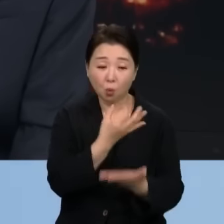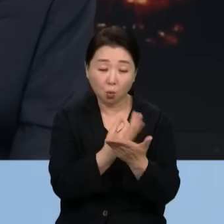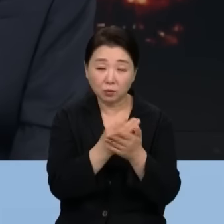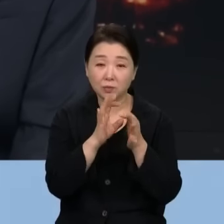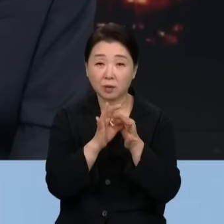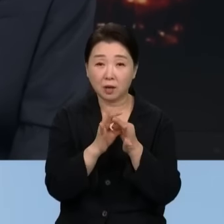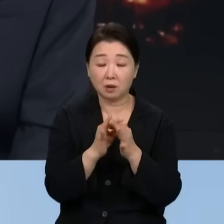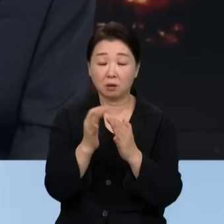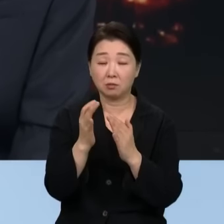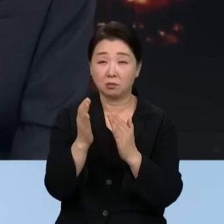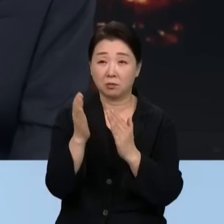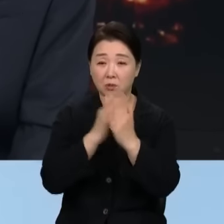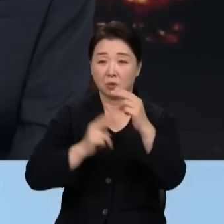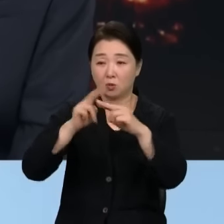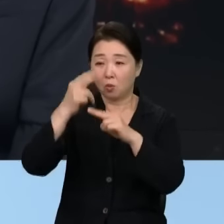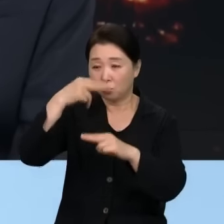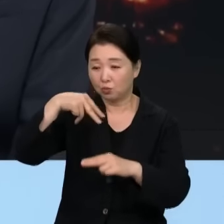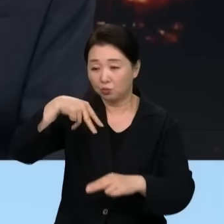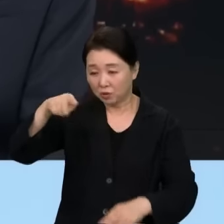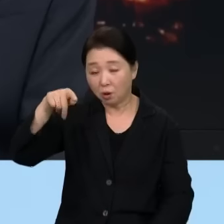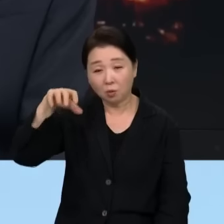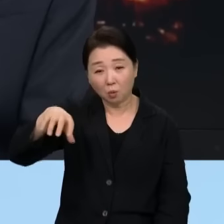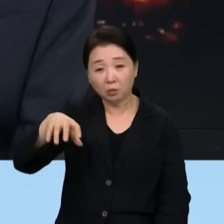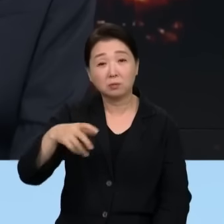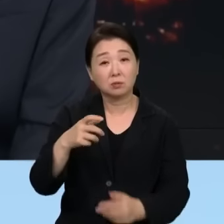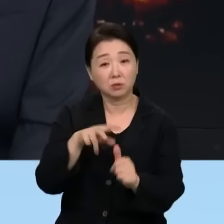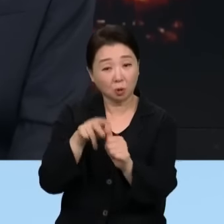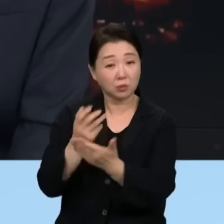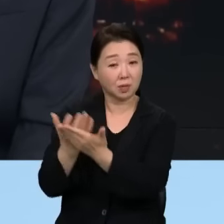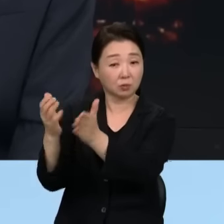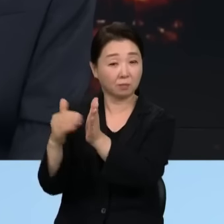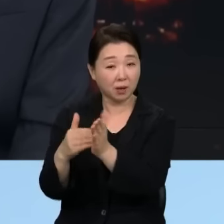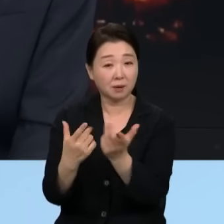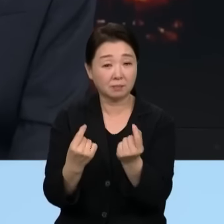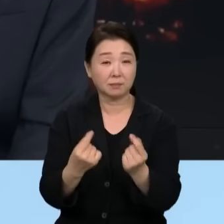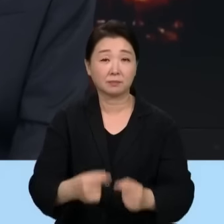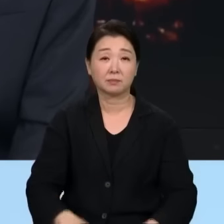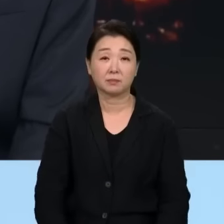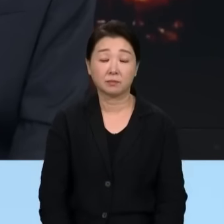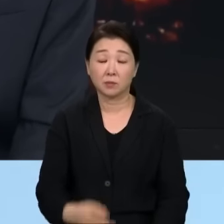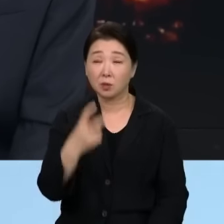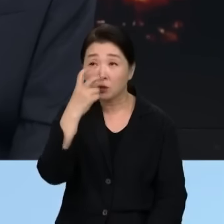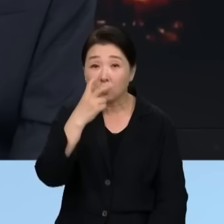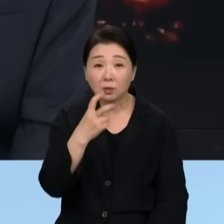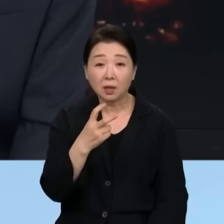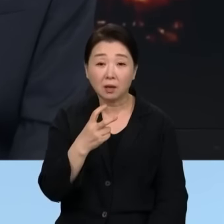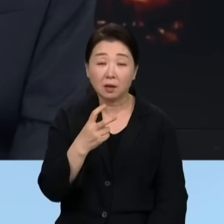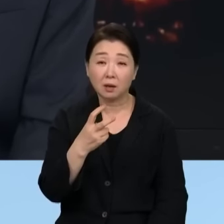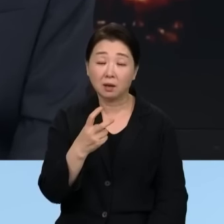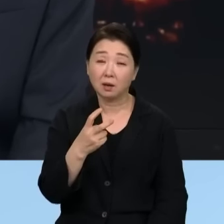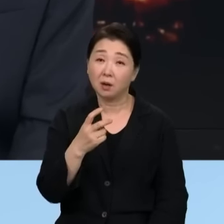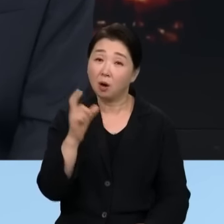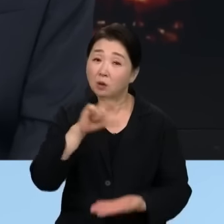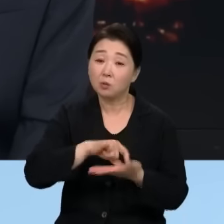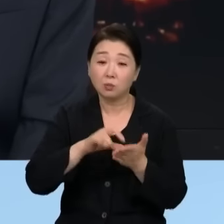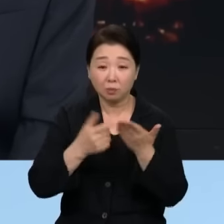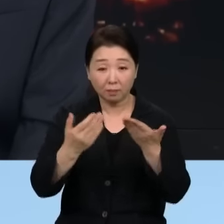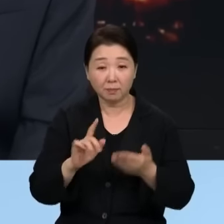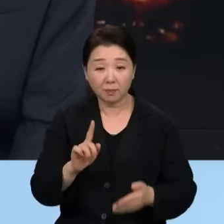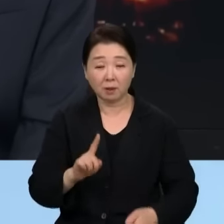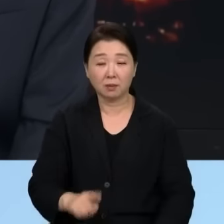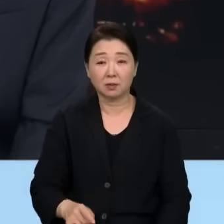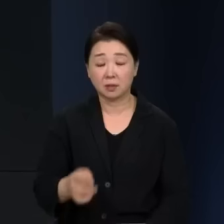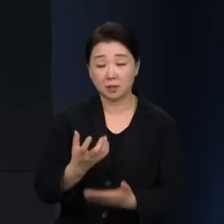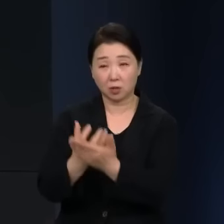공수처에 전부 또 제출을 하셨죠 예 다 제출했습니다 조사는 어느 정도 받으셨습니까 어